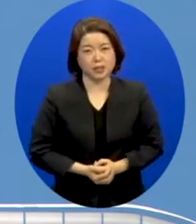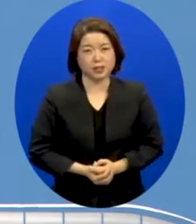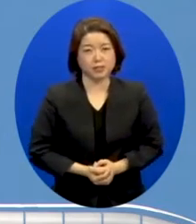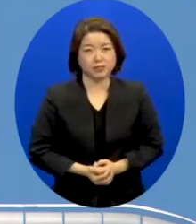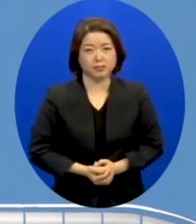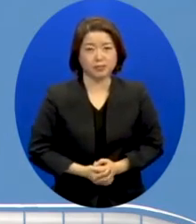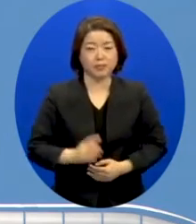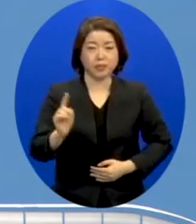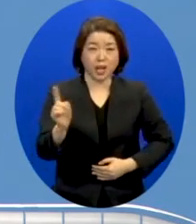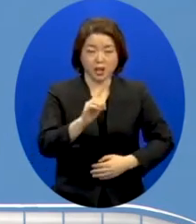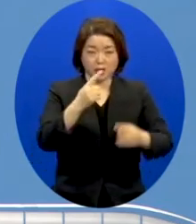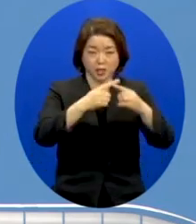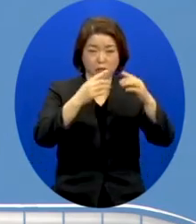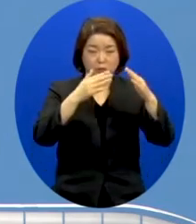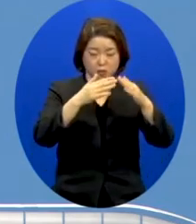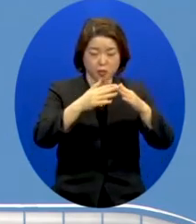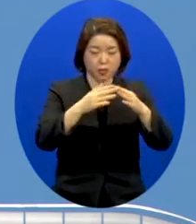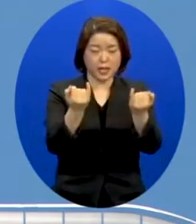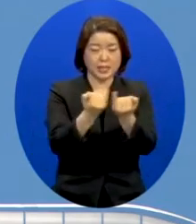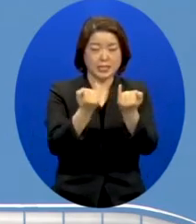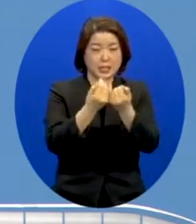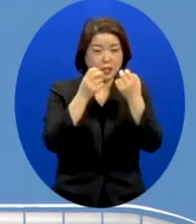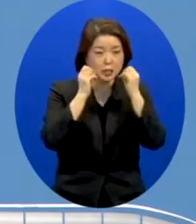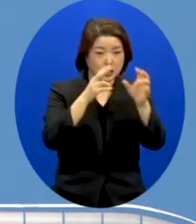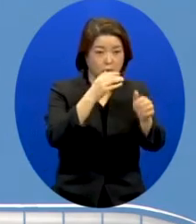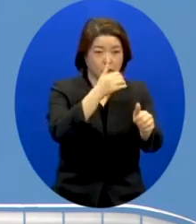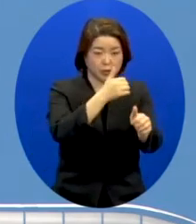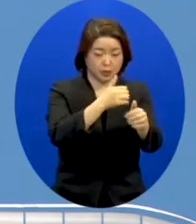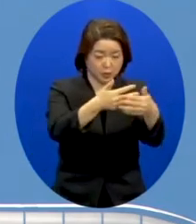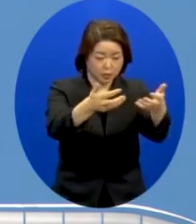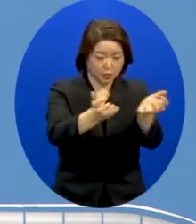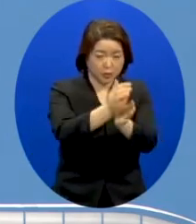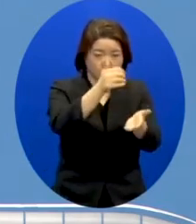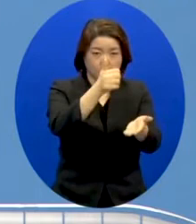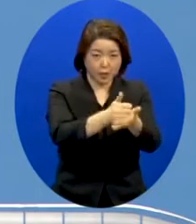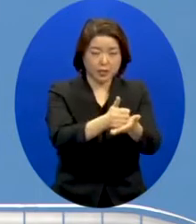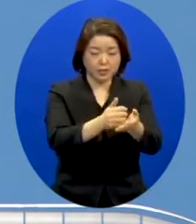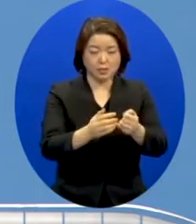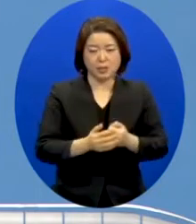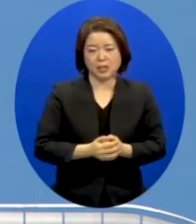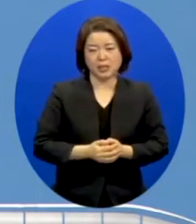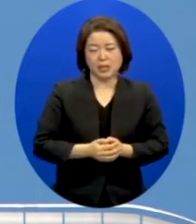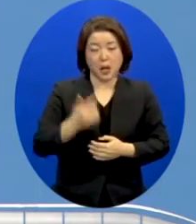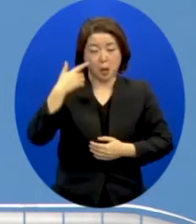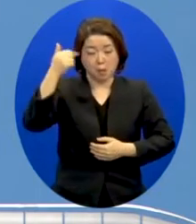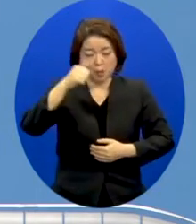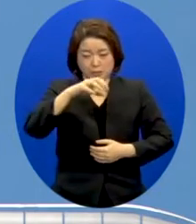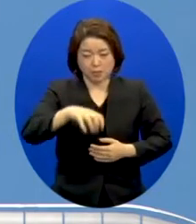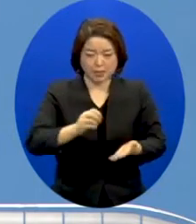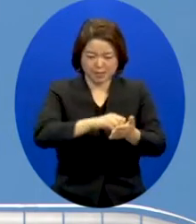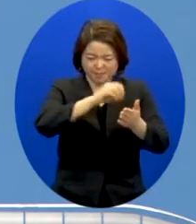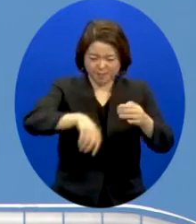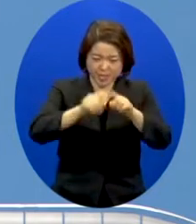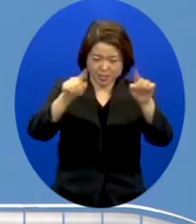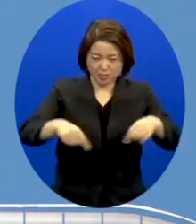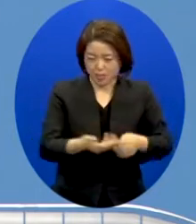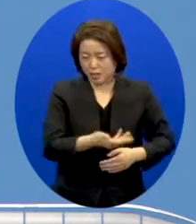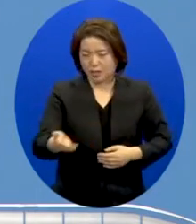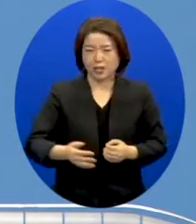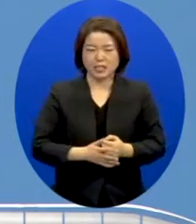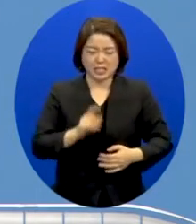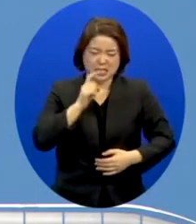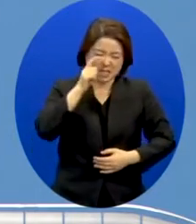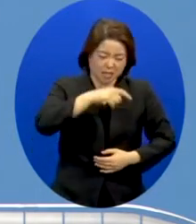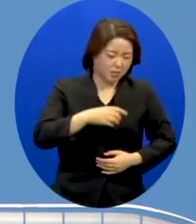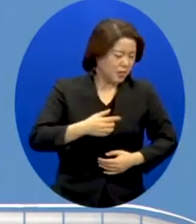기회에 여성계 회장님이 목사님에게 사표를 가지고 왔어요 더러워서 못 해 먹겠다 는 하도 회원들이